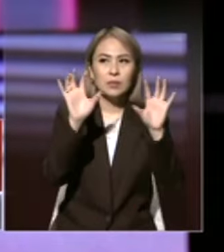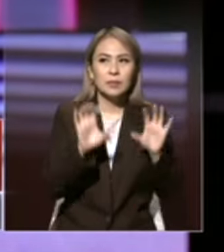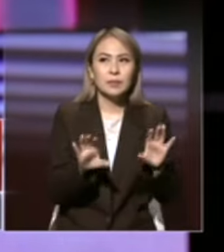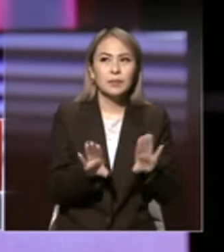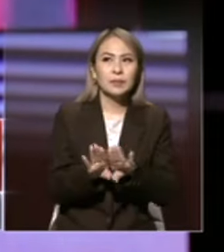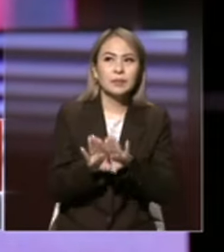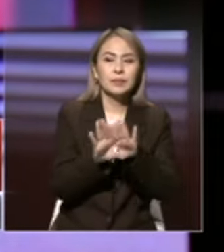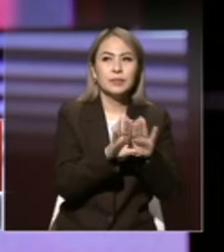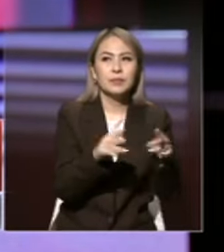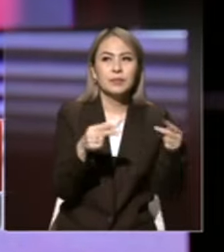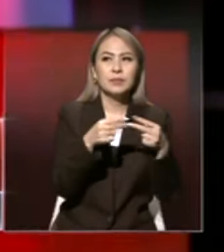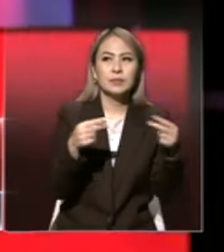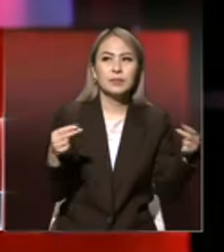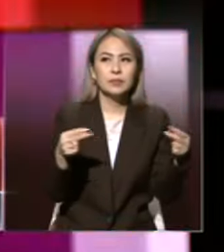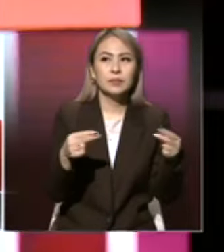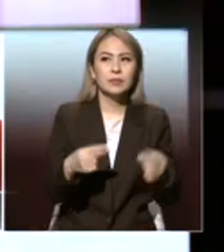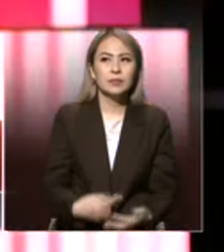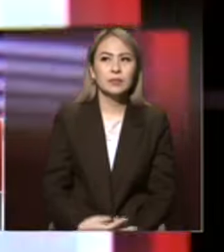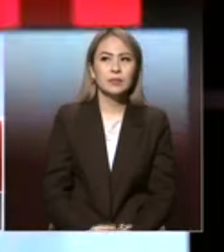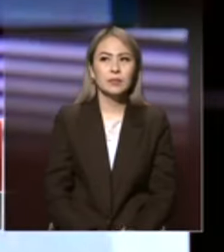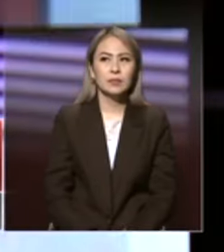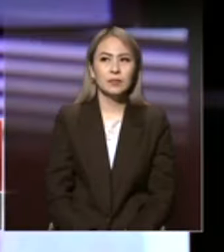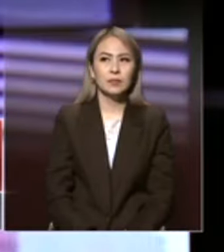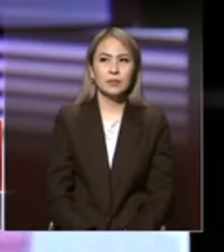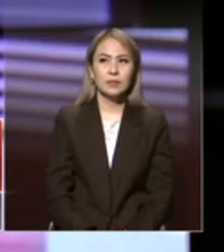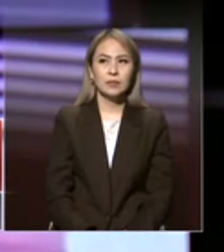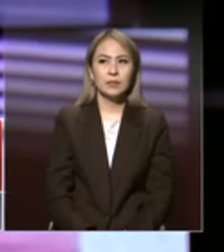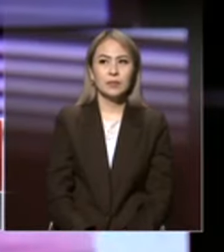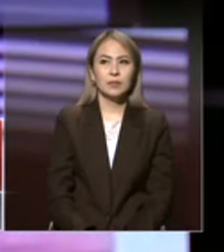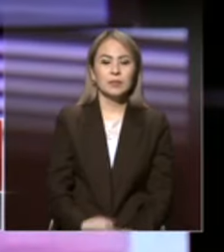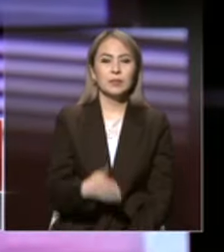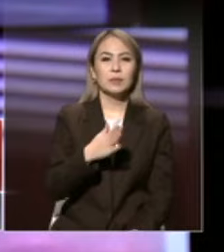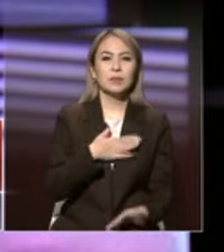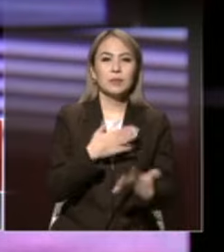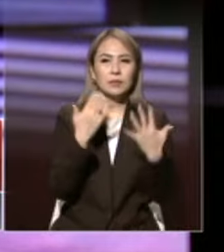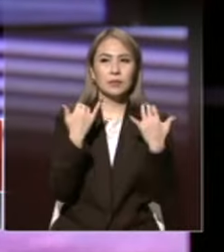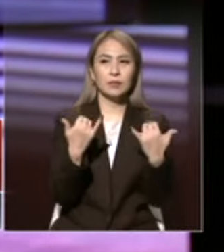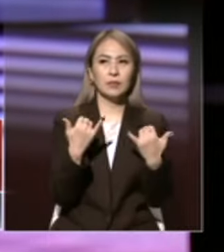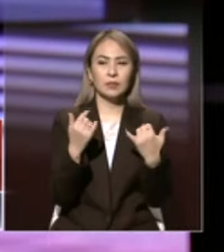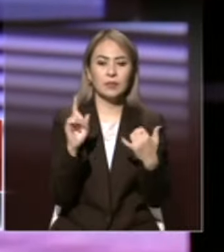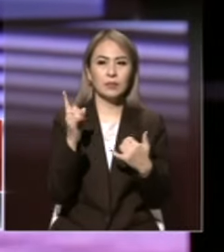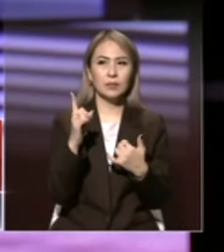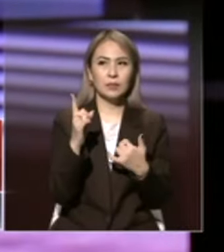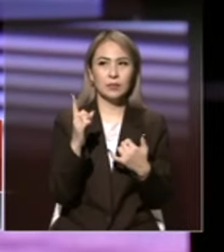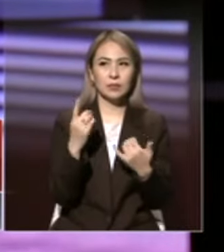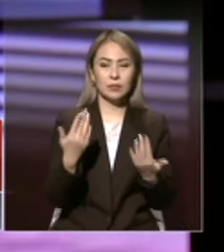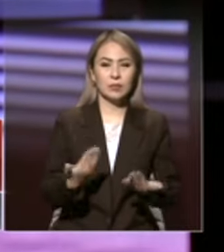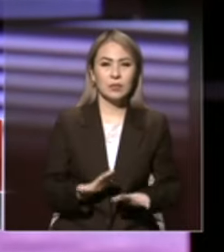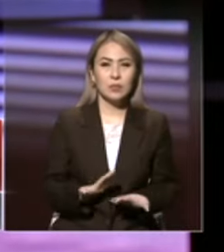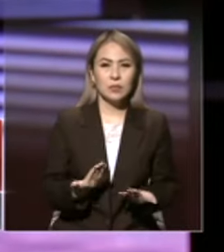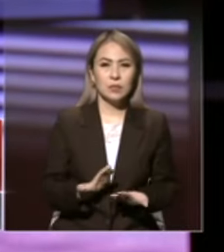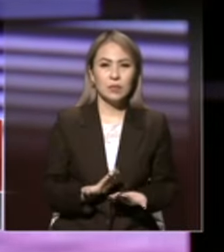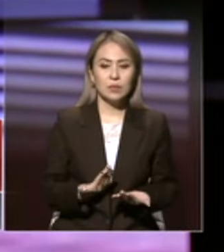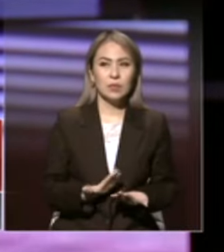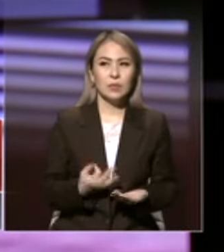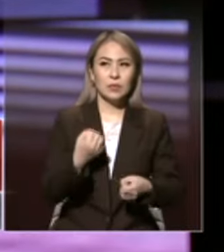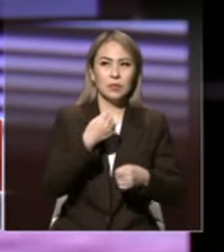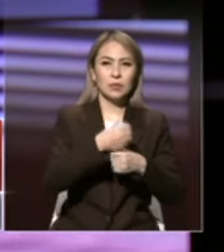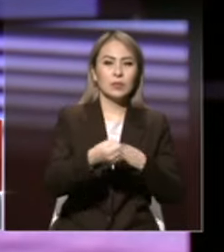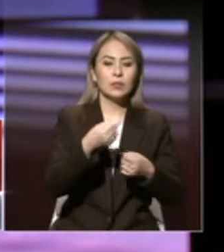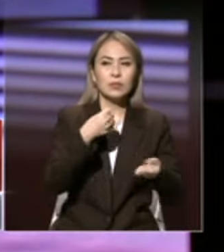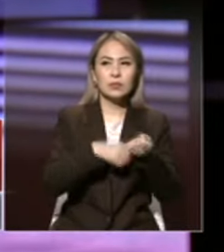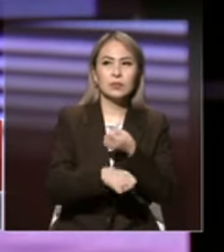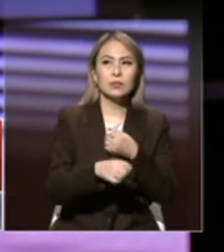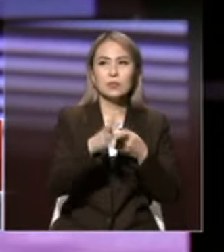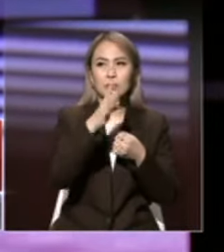бірдей. Заң жынысқа бөлінбейді, ұлтқа бөлінбейді, менталитетке бөлінбейді. Біз неге қазір тұрмыстық зорлық зомбылық